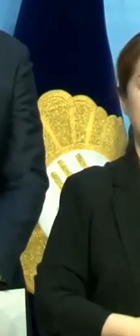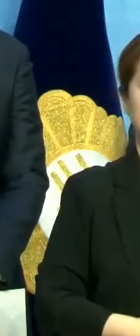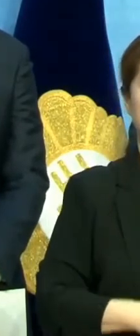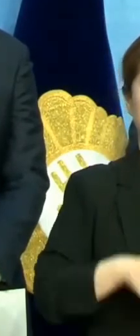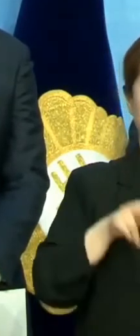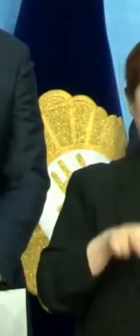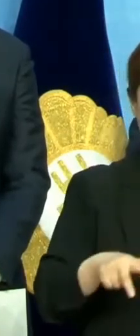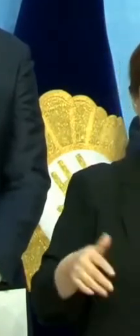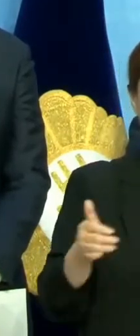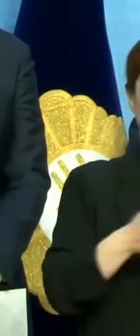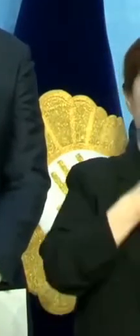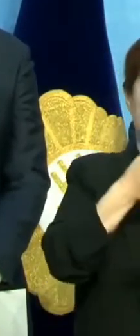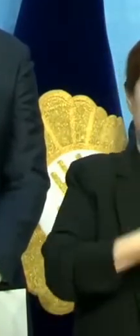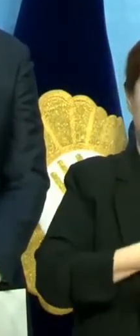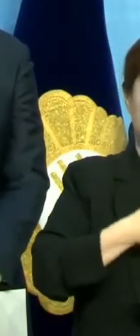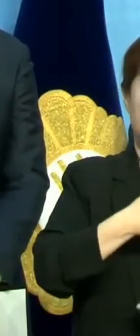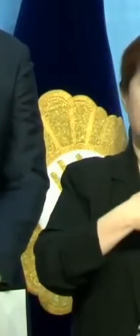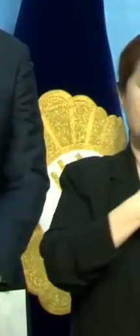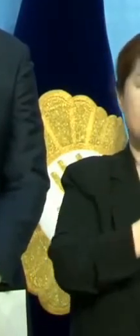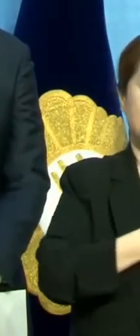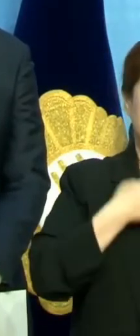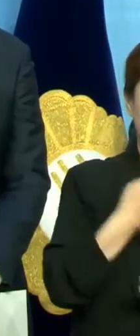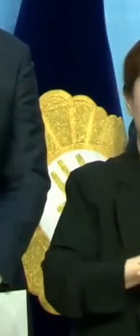가슴에 한이 맺힙니다.